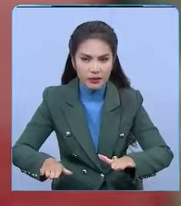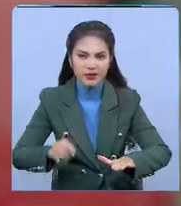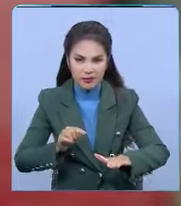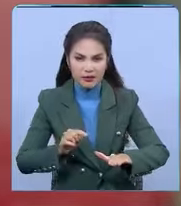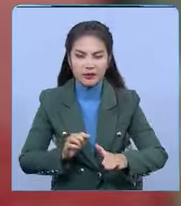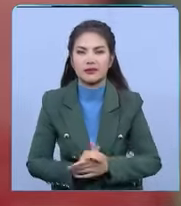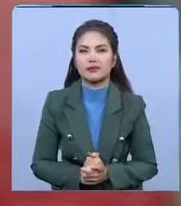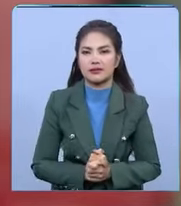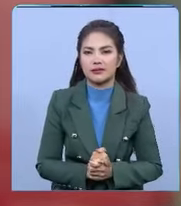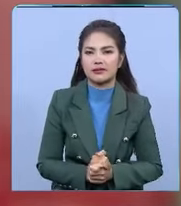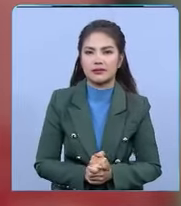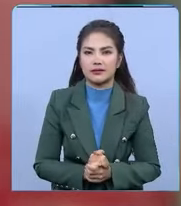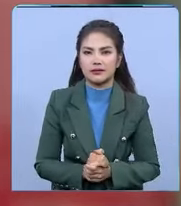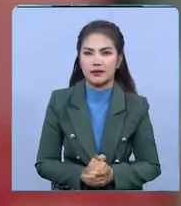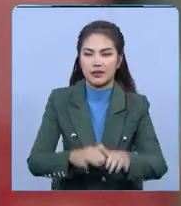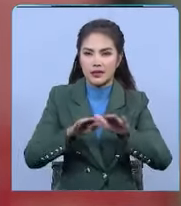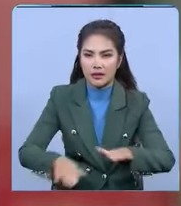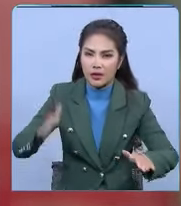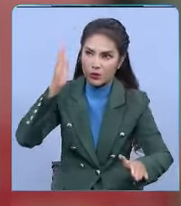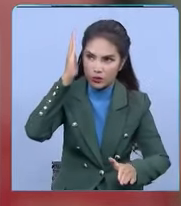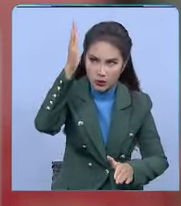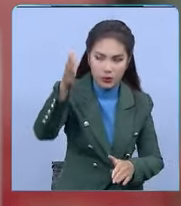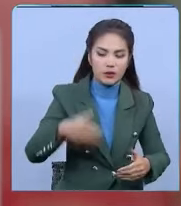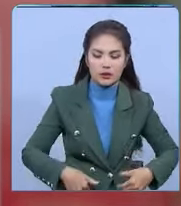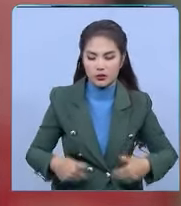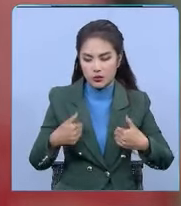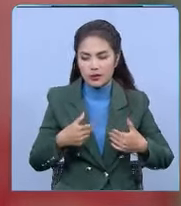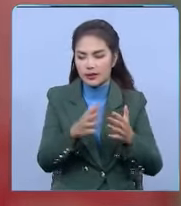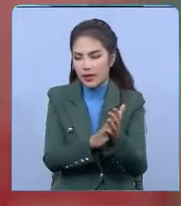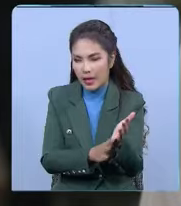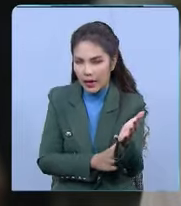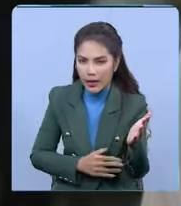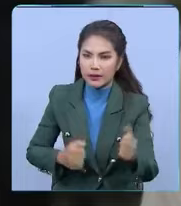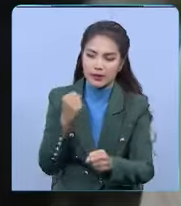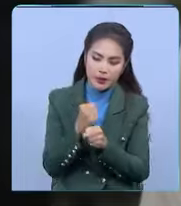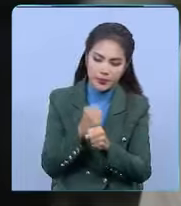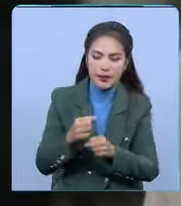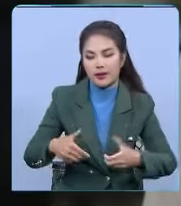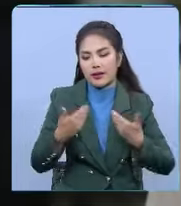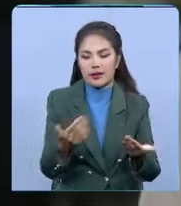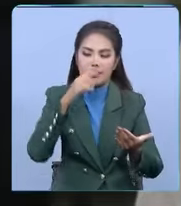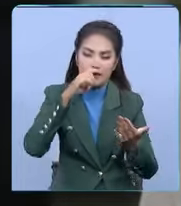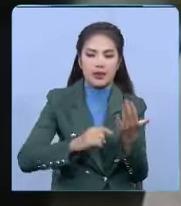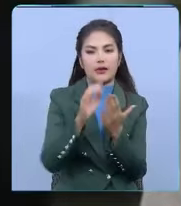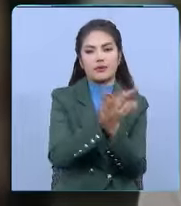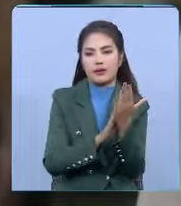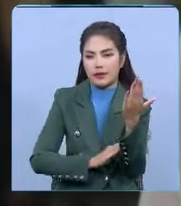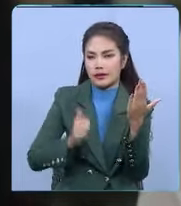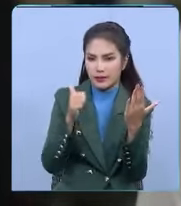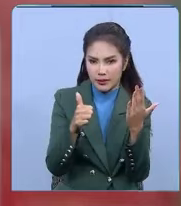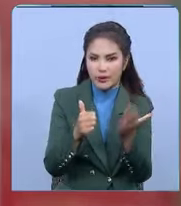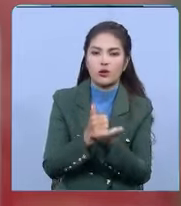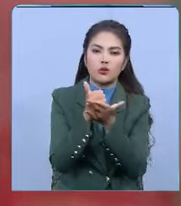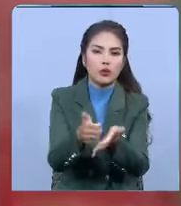ามันเพราะว่าเขาจะต้องอยู่ไปอีกนานเพื่อเขาจะได้ทำงานให้กับประเทศชาติได้ต่อไป เพราะฉะนั้นเลือกช่วยเด็กก่อน ช่ว